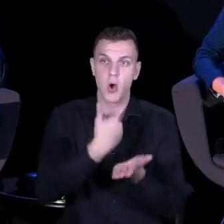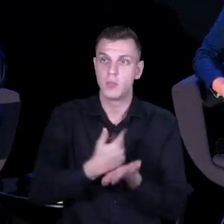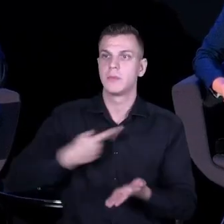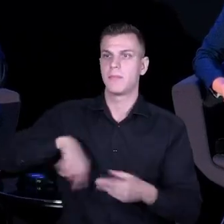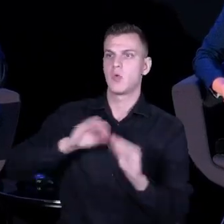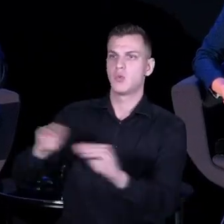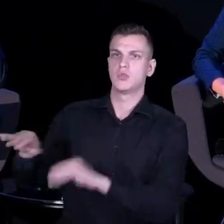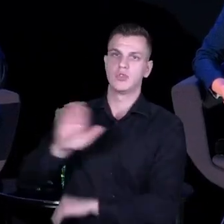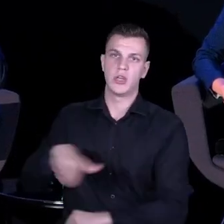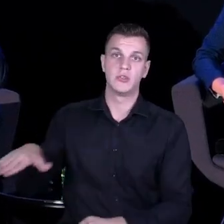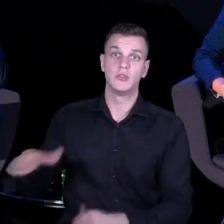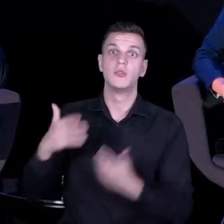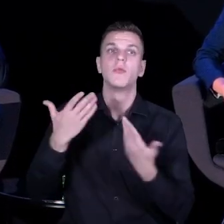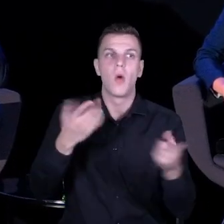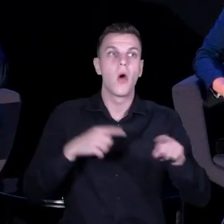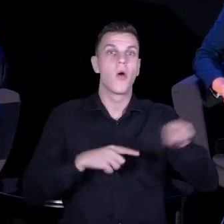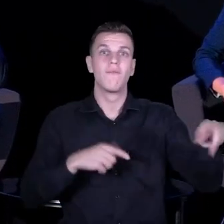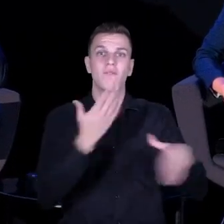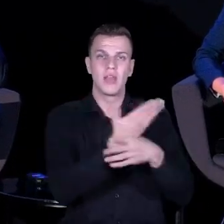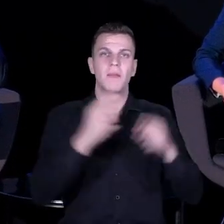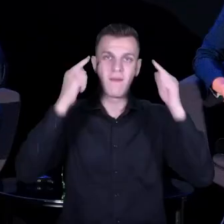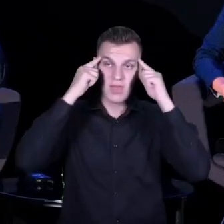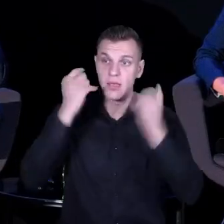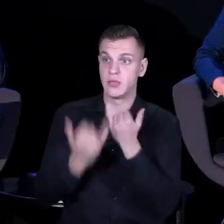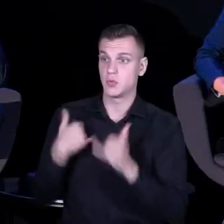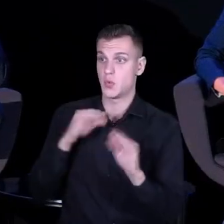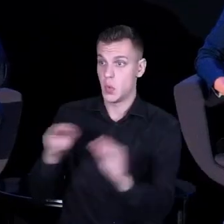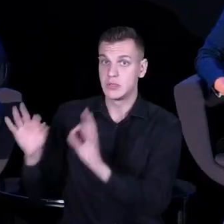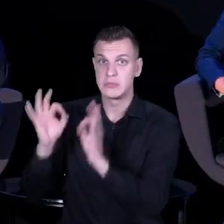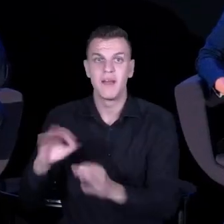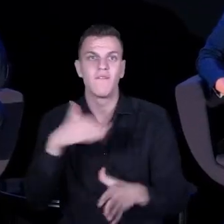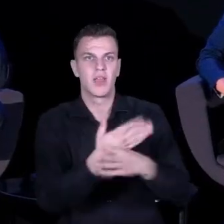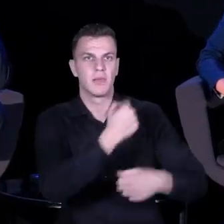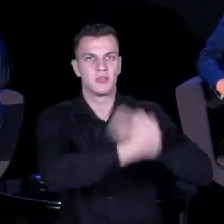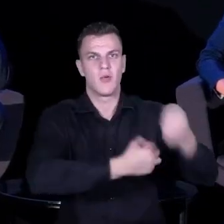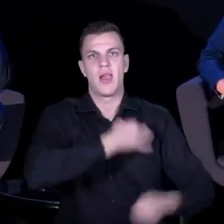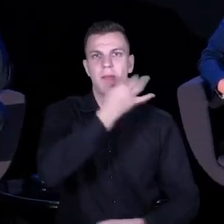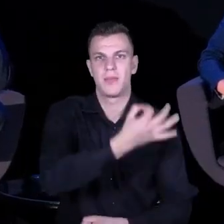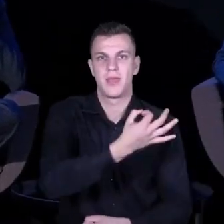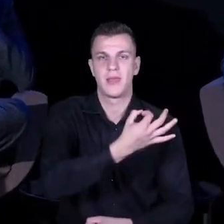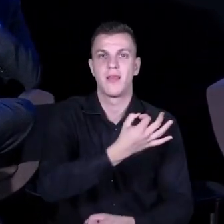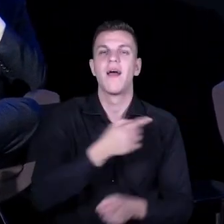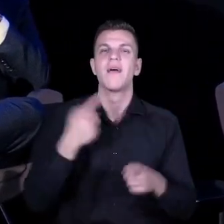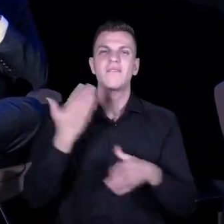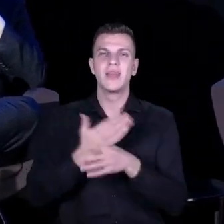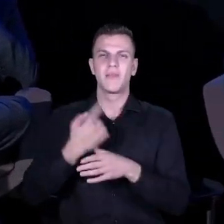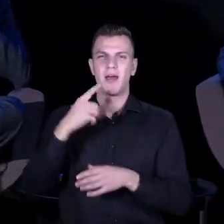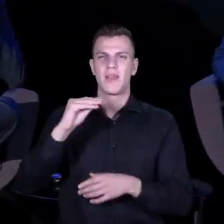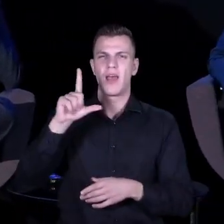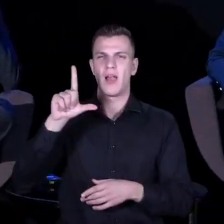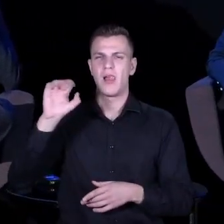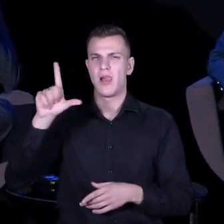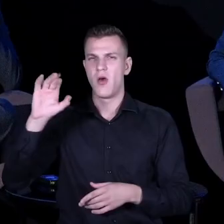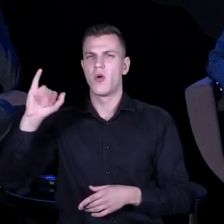na to, jak firmy funkcjonują. I o ile wiem, że firma Deloitte była zainteresowana tematem